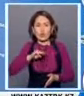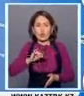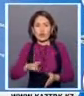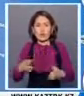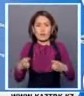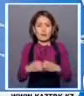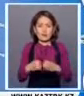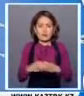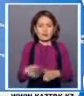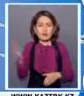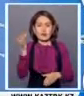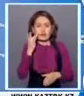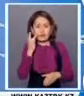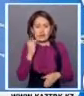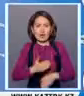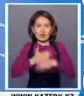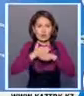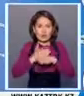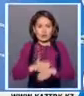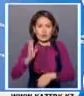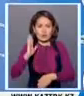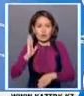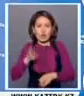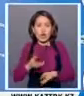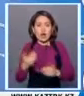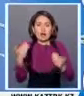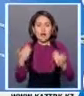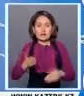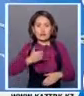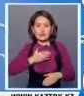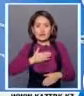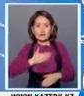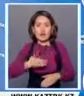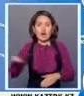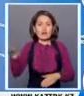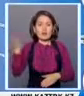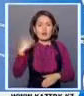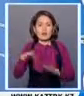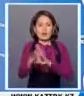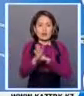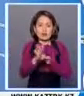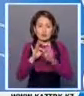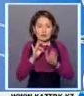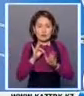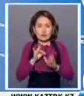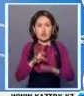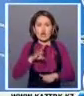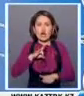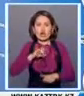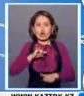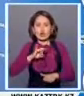жоғарғы партия мектебі де өз үлесін қосып отыр. Біздің бүгінгі таңда кешегі сайлауда Нұр Отан